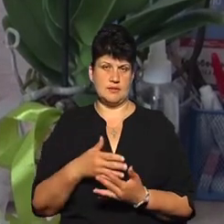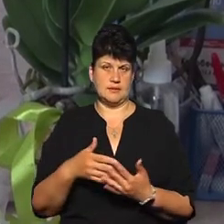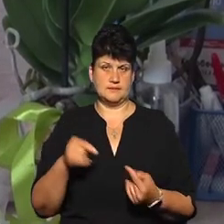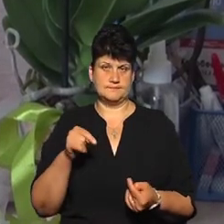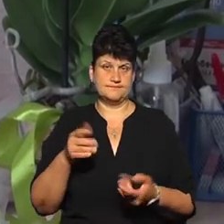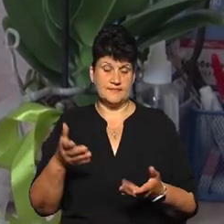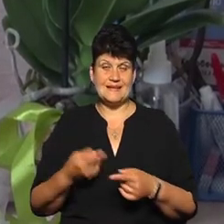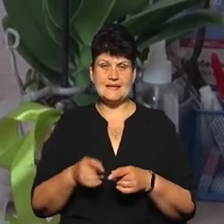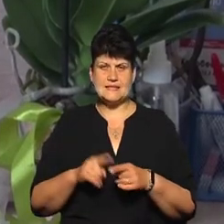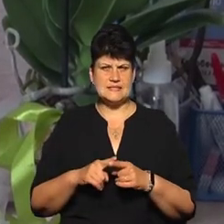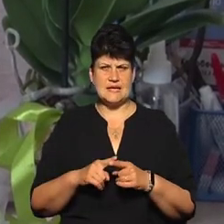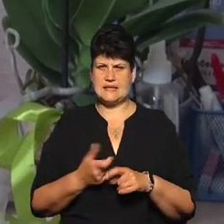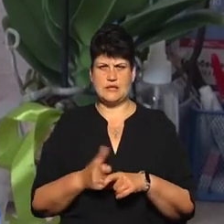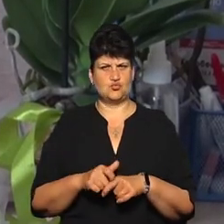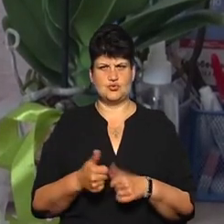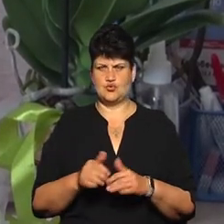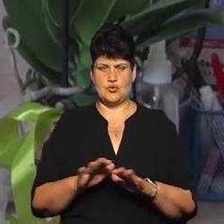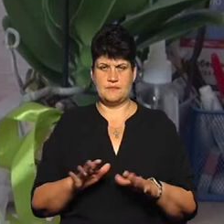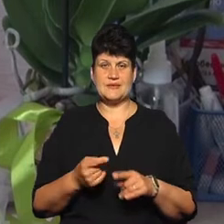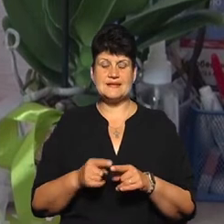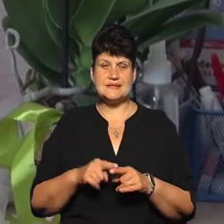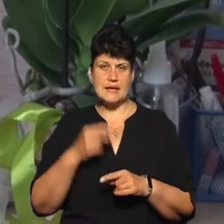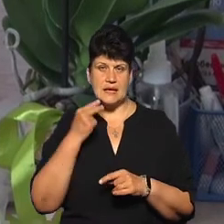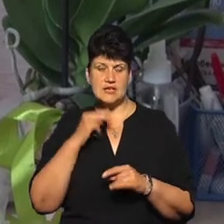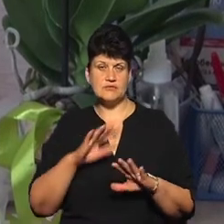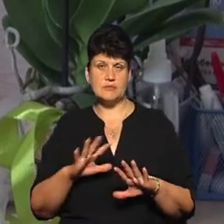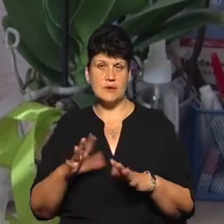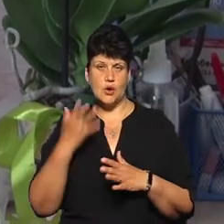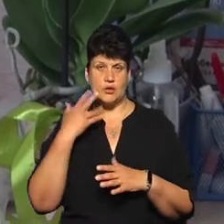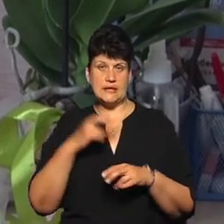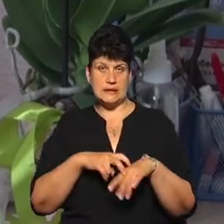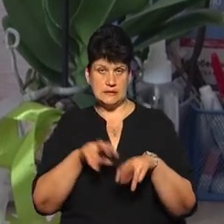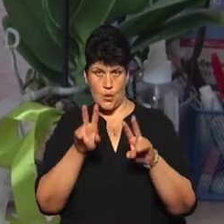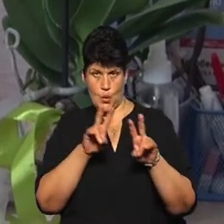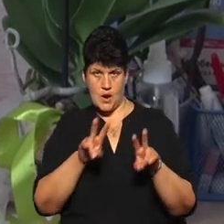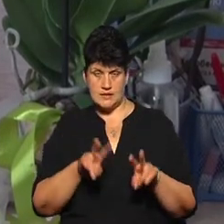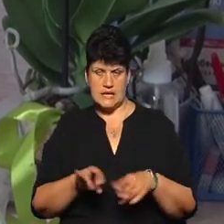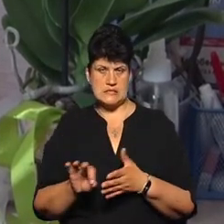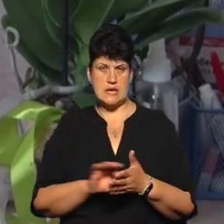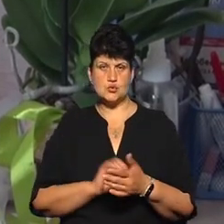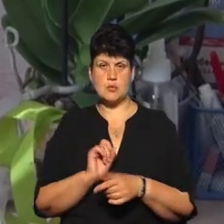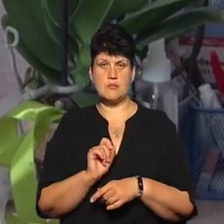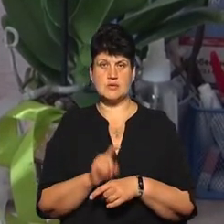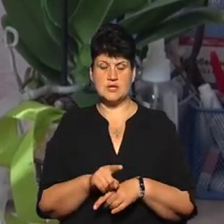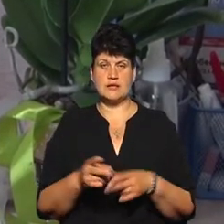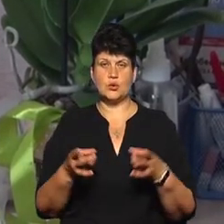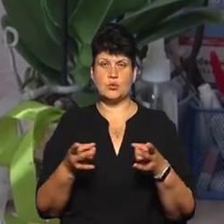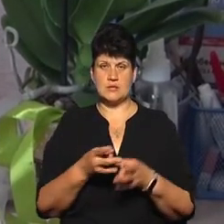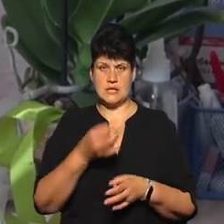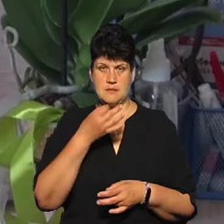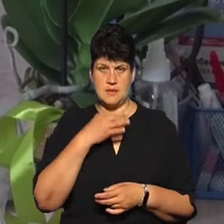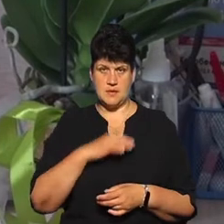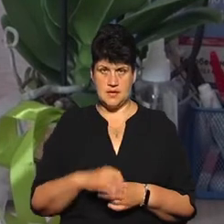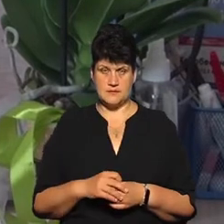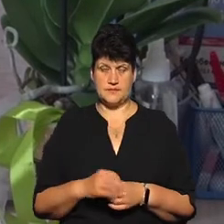Тому це є не дуже добре, тому це є кращий випадок, коли лікар оглядає і відповідно зразу призначає необхідні препарати.